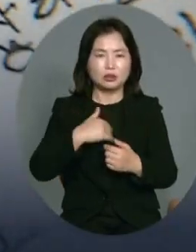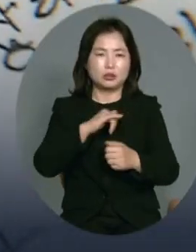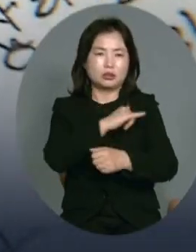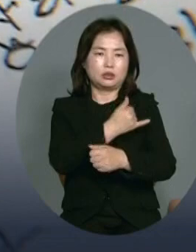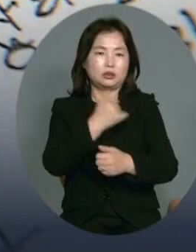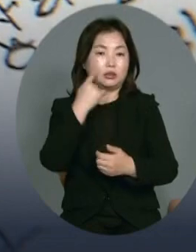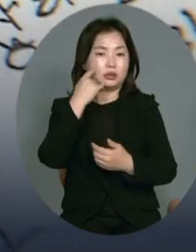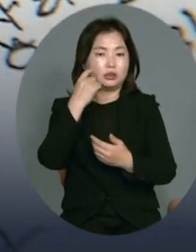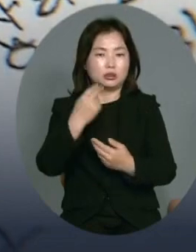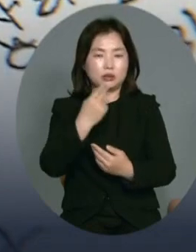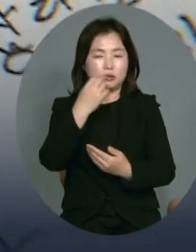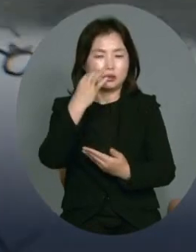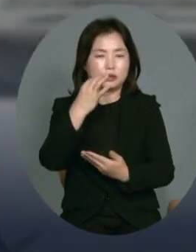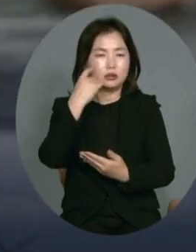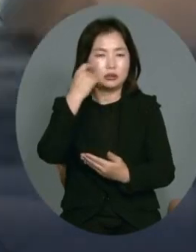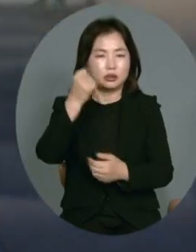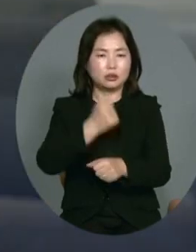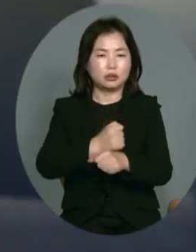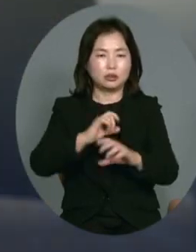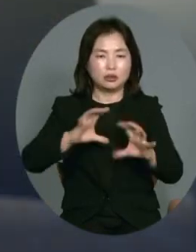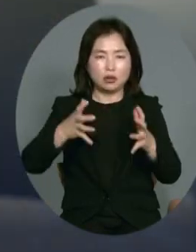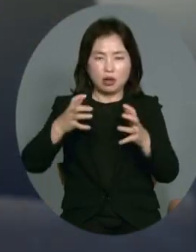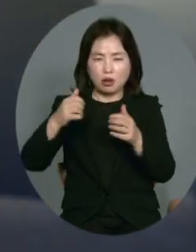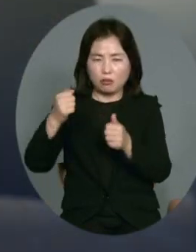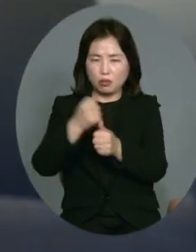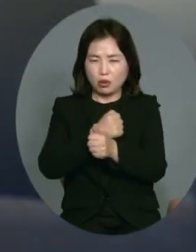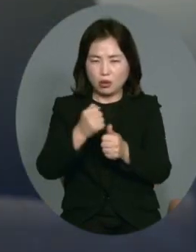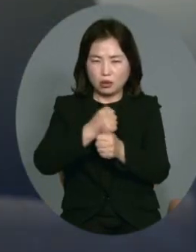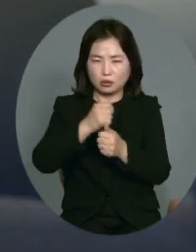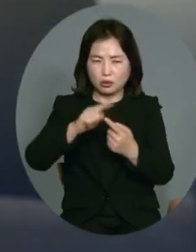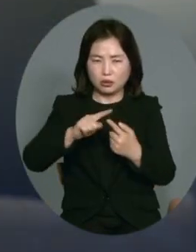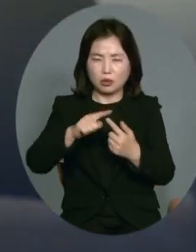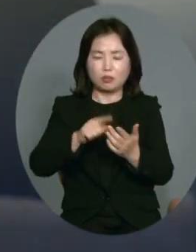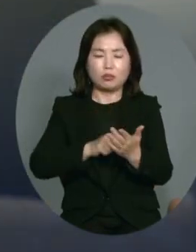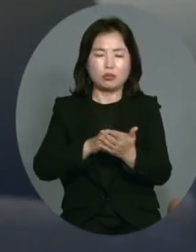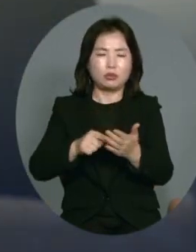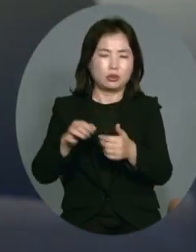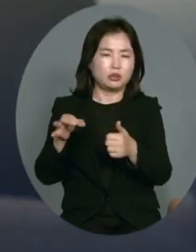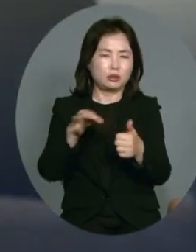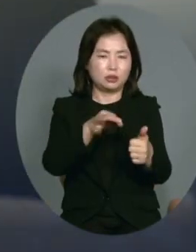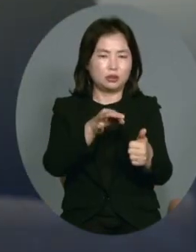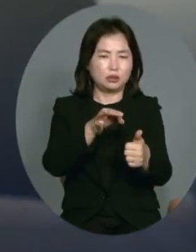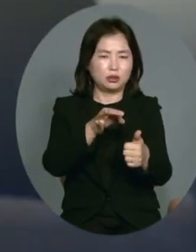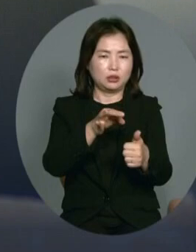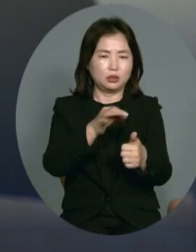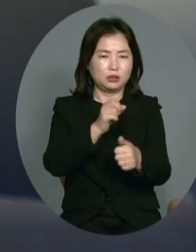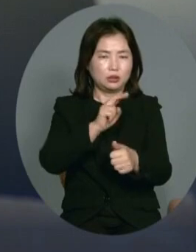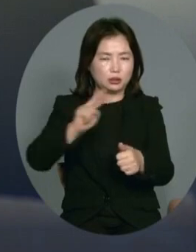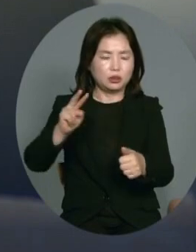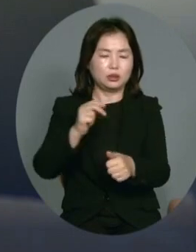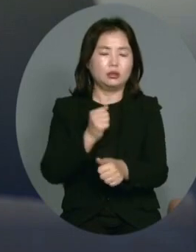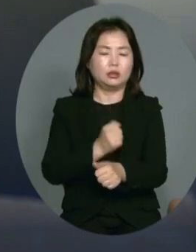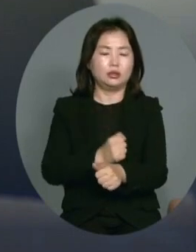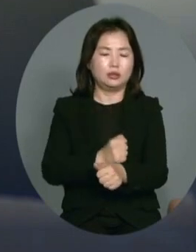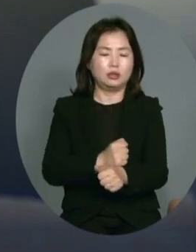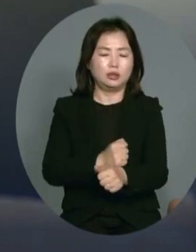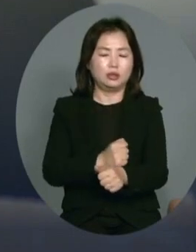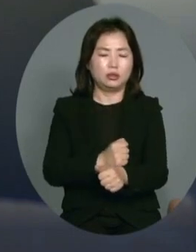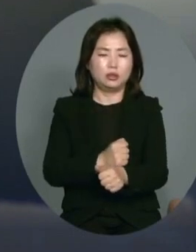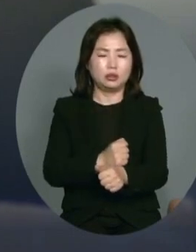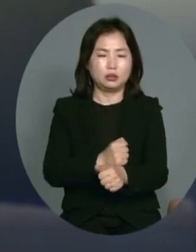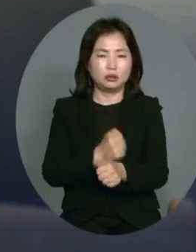가치, 생명의 가치라고 생각해요. 나라가 국가폭력을 행하고 그에 대해서는 이제는